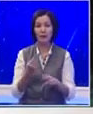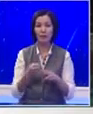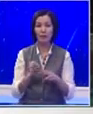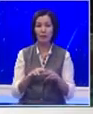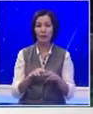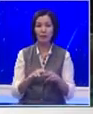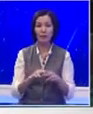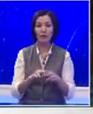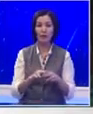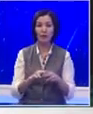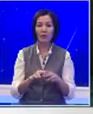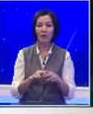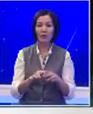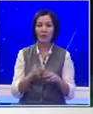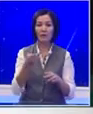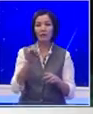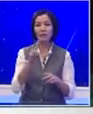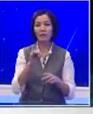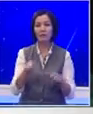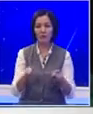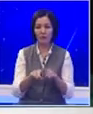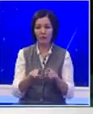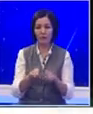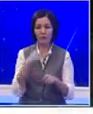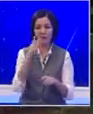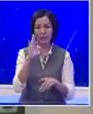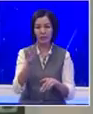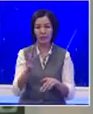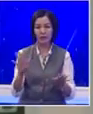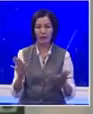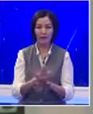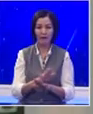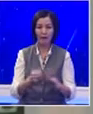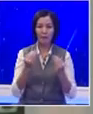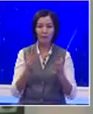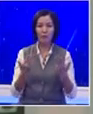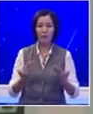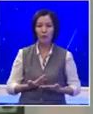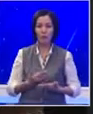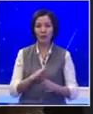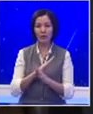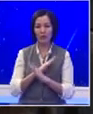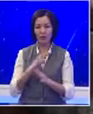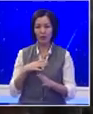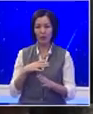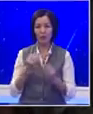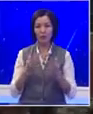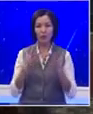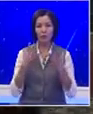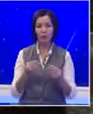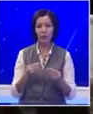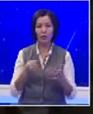кейін олар үшін гимн ретінде айтылады. Әрине, бүгінгі өмірден өтіп кетіп, бүгінгі жете